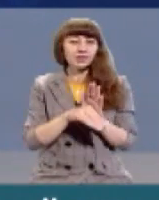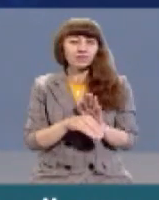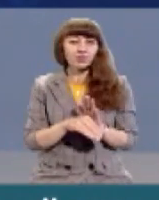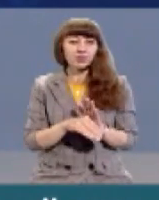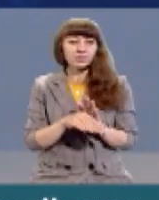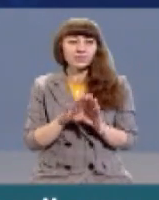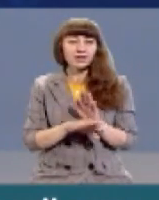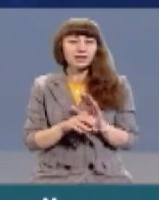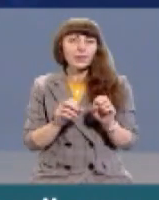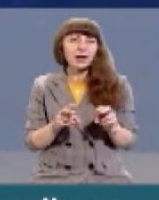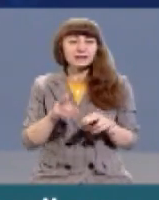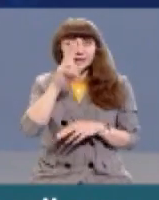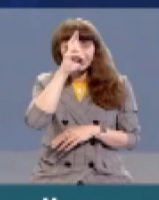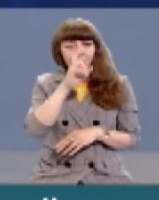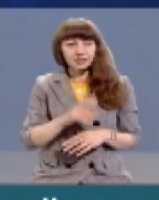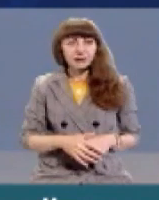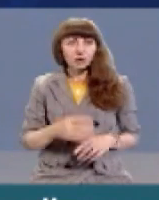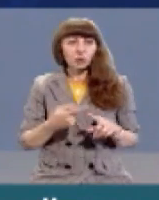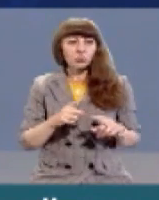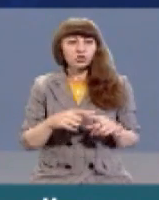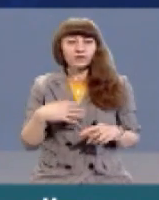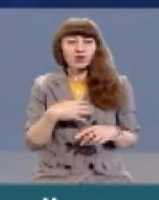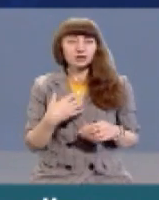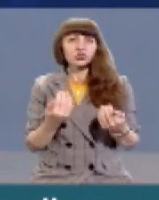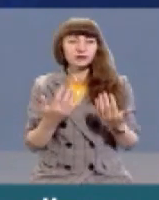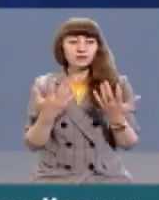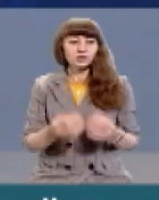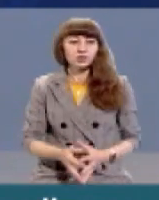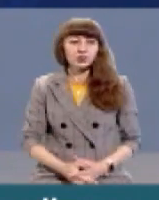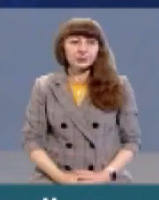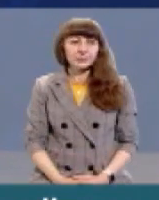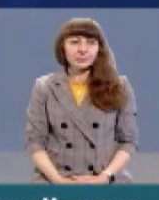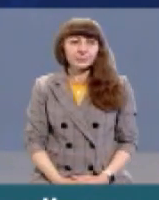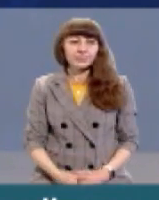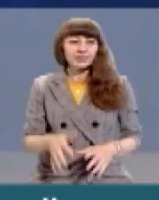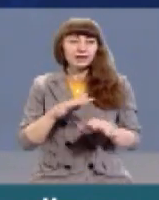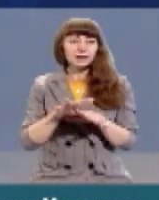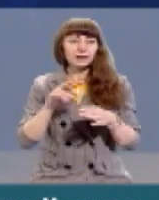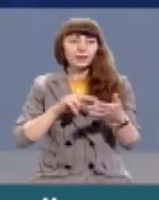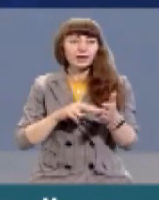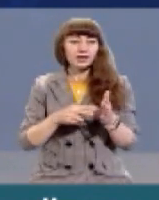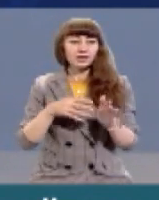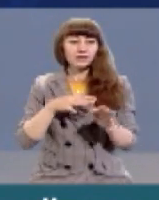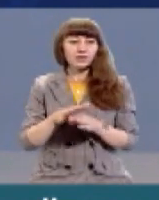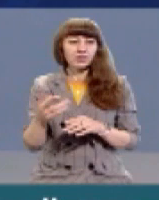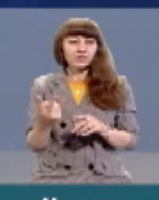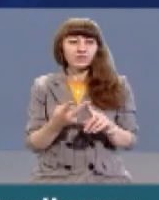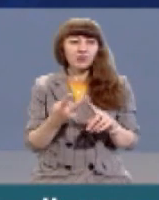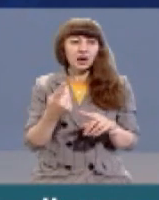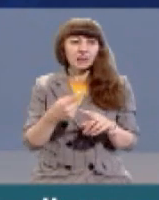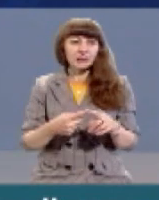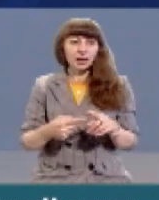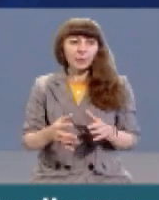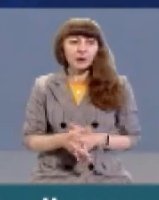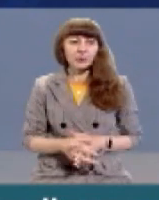безопасность страны. Это тоже очень важный приоритет в реалиях сегодняшнего дня. Реализация проекта осуществляется в два основных этапа.